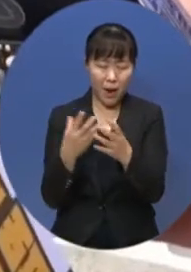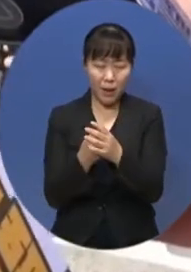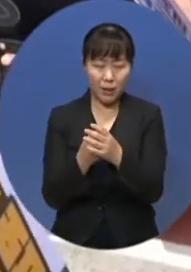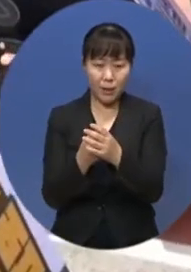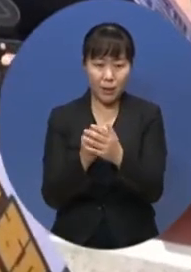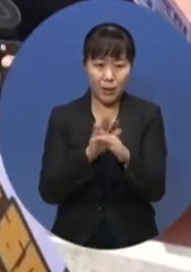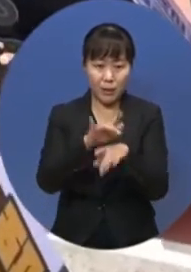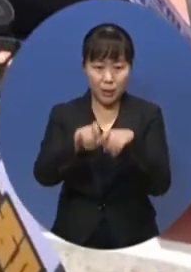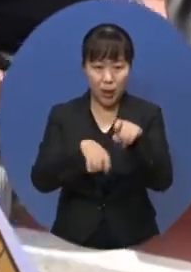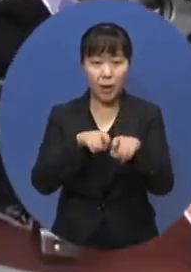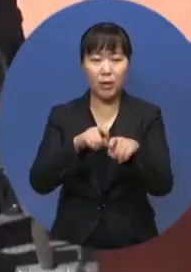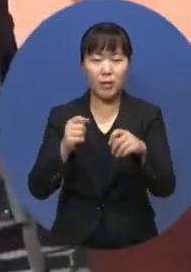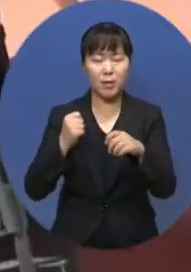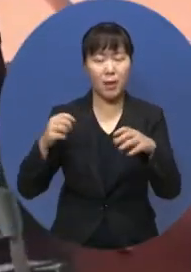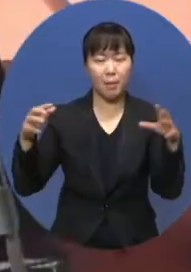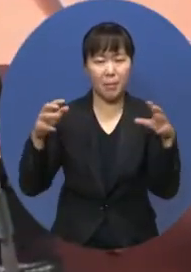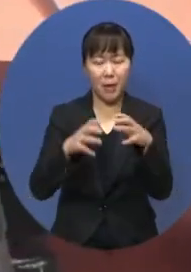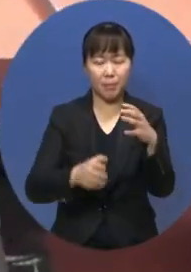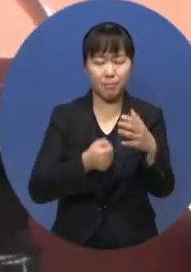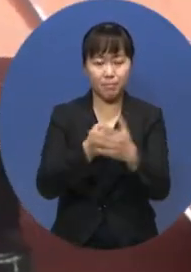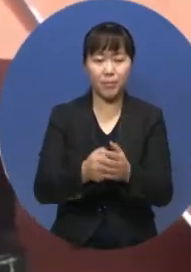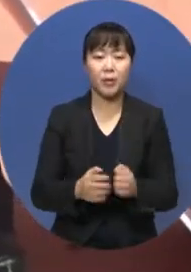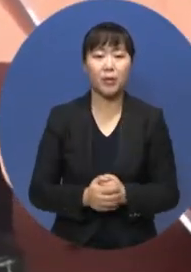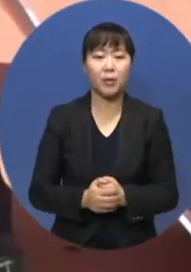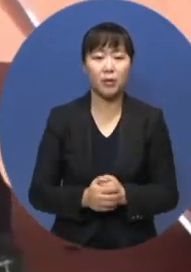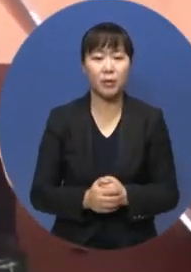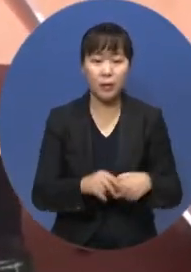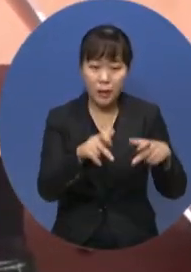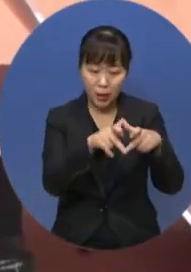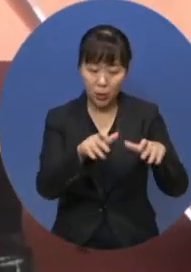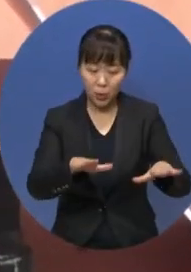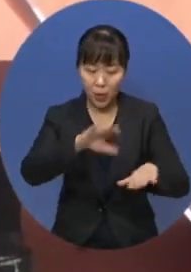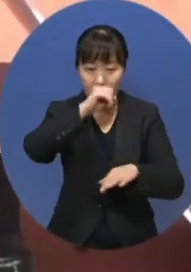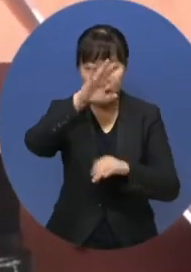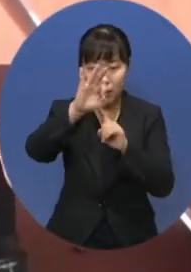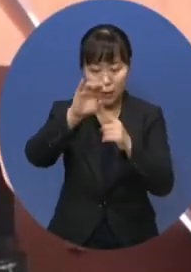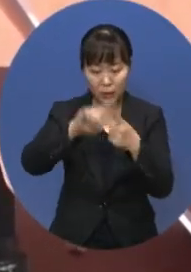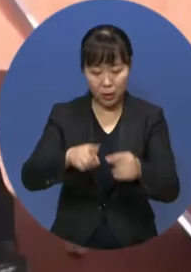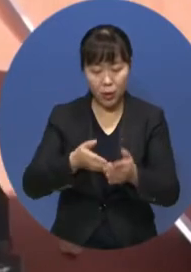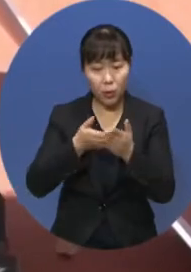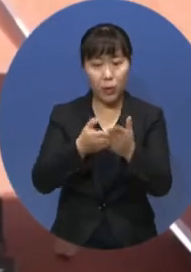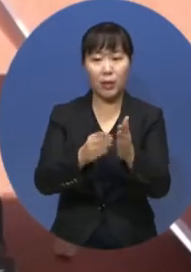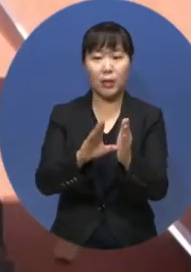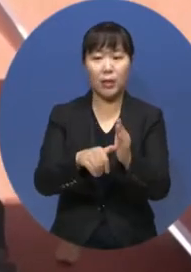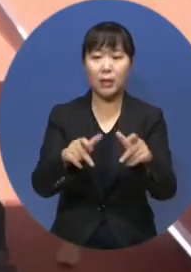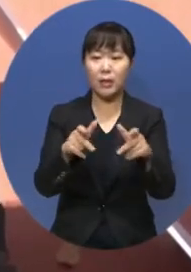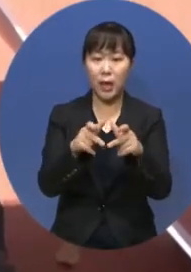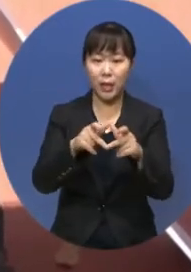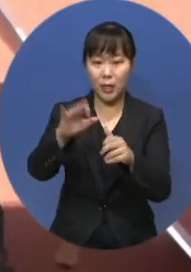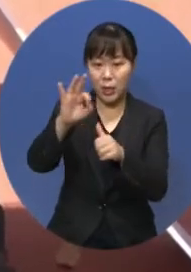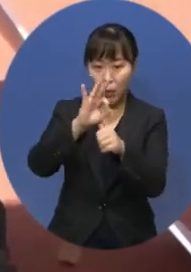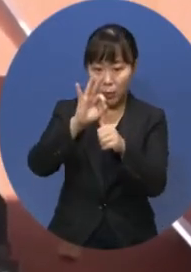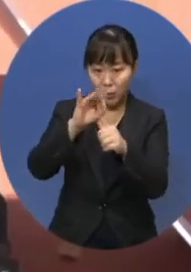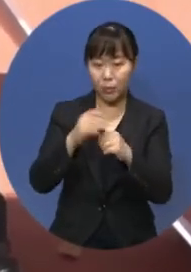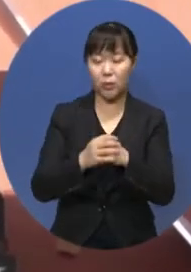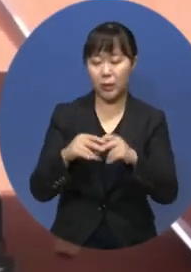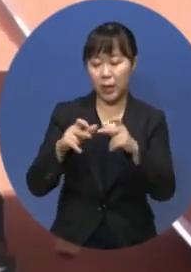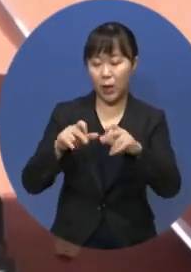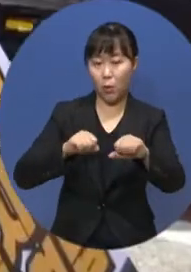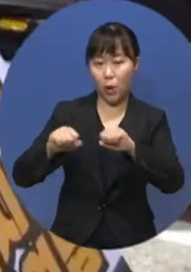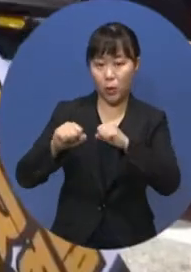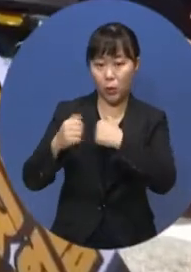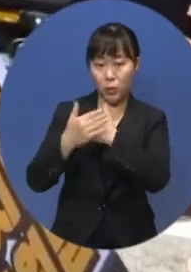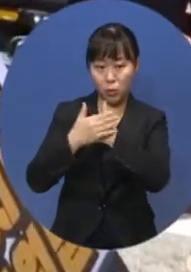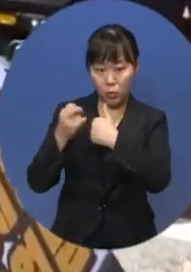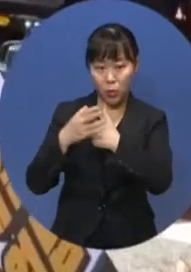모으기로 다짐했습니다. 장애인들은 이번 예산안 요구안에는 장애인연금과